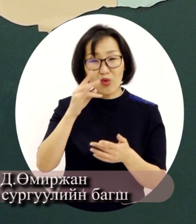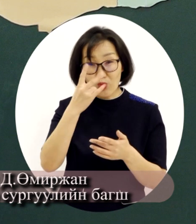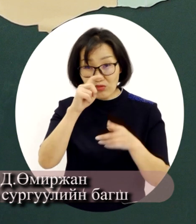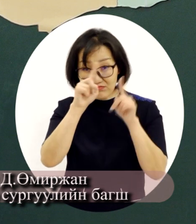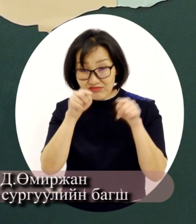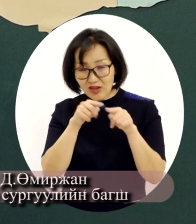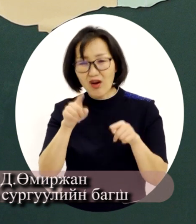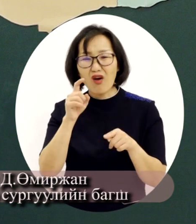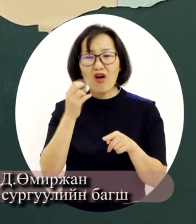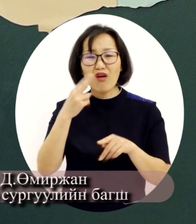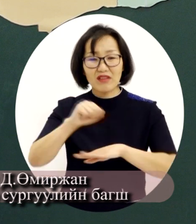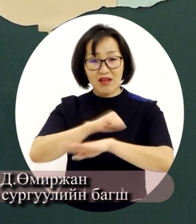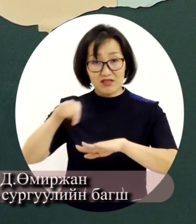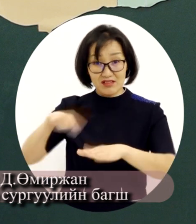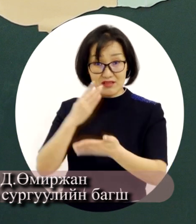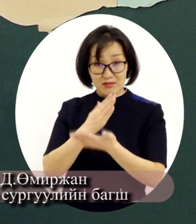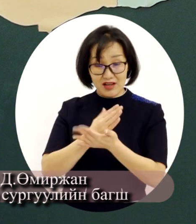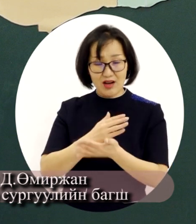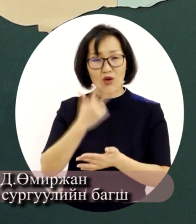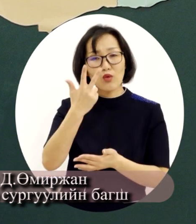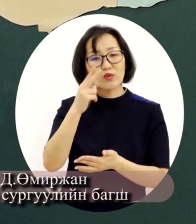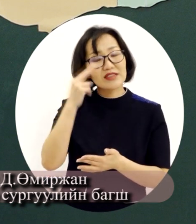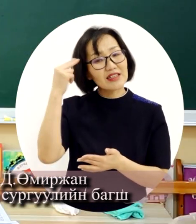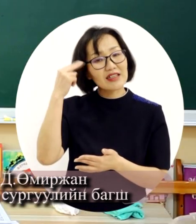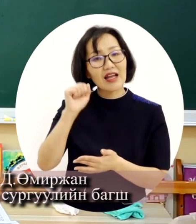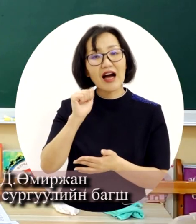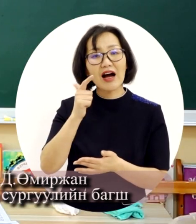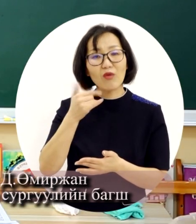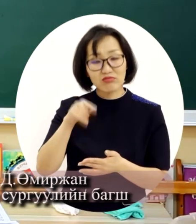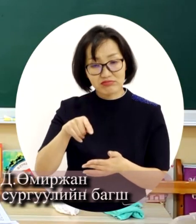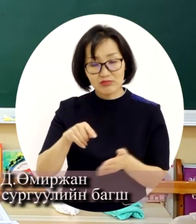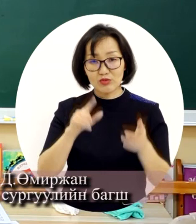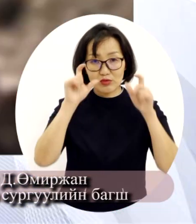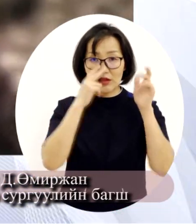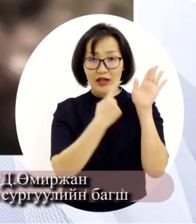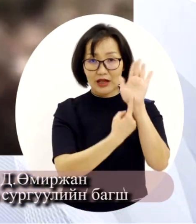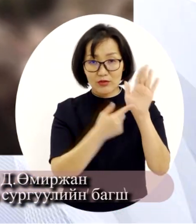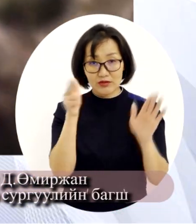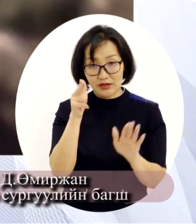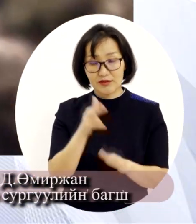Енді барлығымыз Орғун-Сингхір үңгірімен қысқаша саяхаттайық.